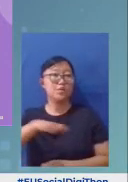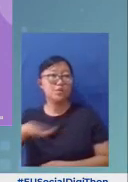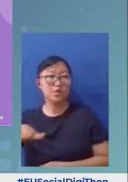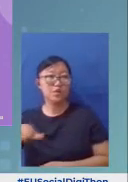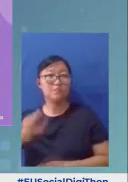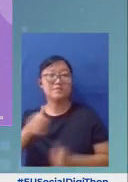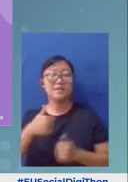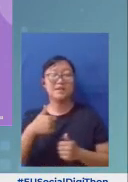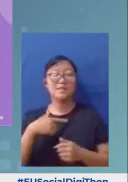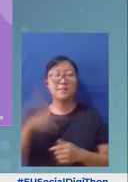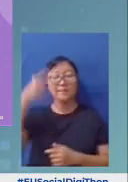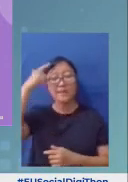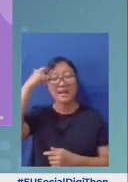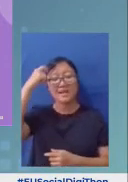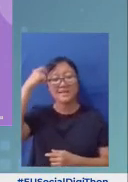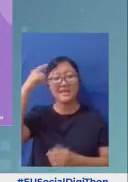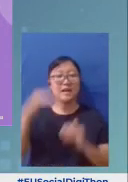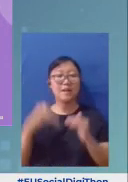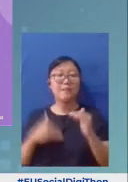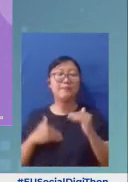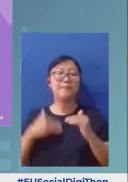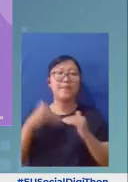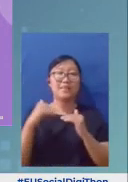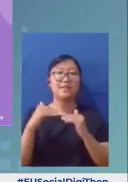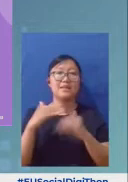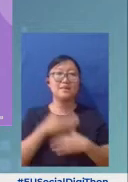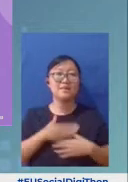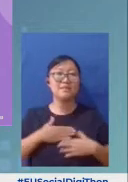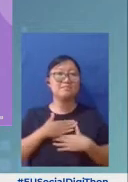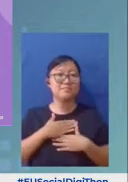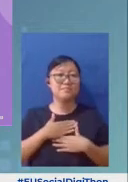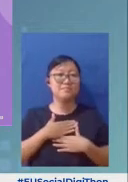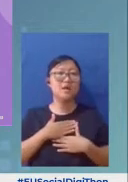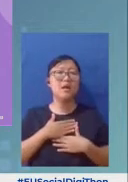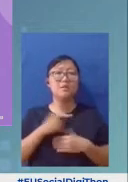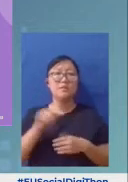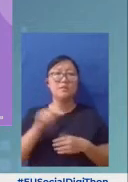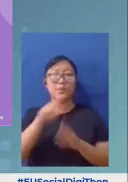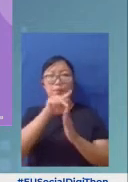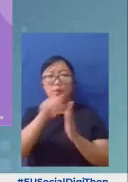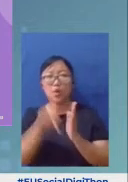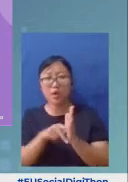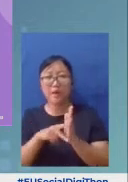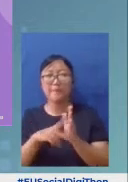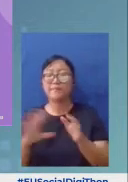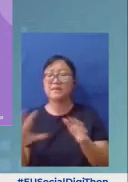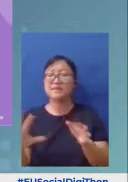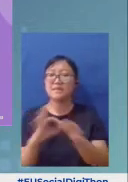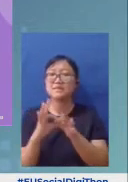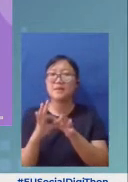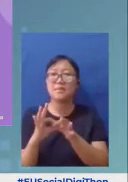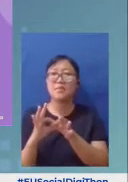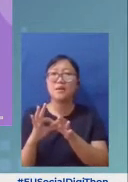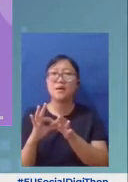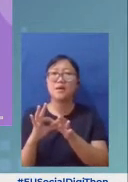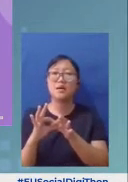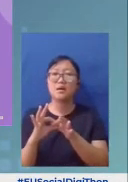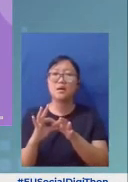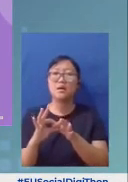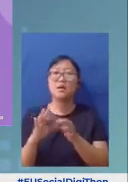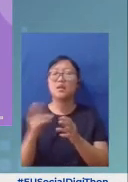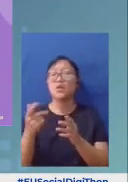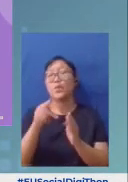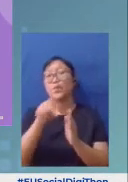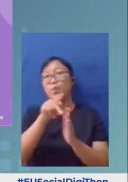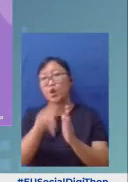sama. Ya, jadi lewat program-program kerjasama, terus kemudian ketika misalnya ada proyek-proyek gitu